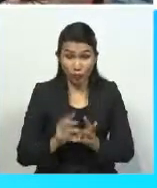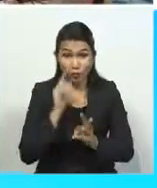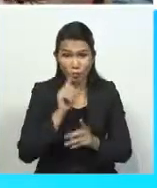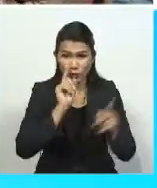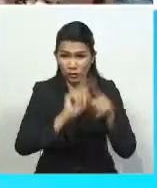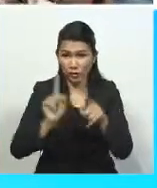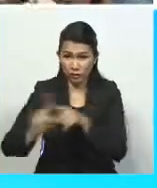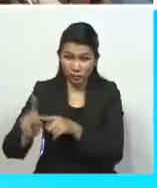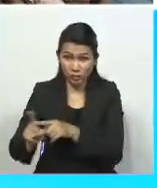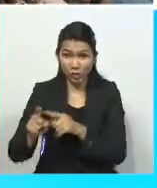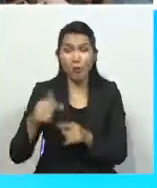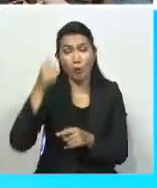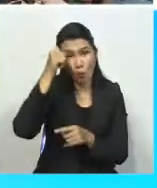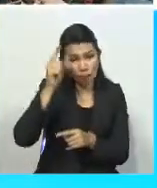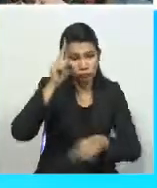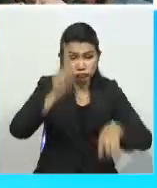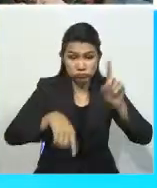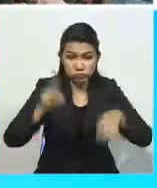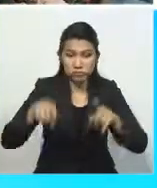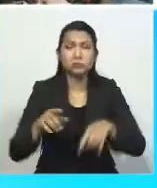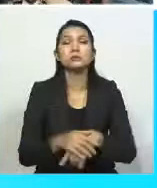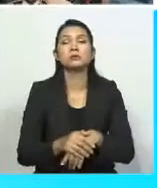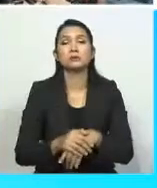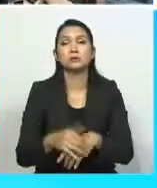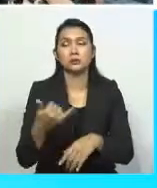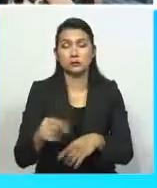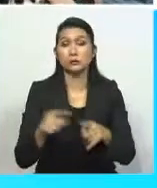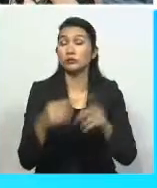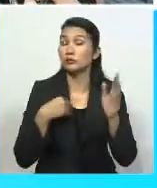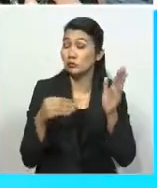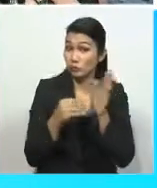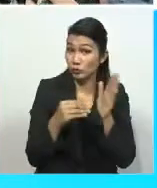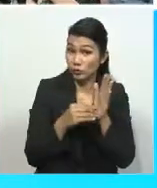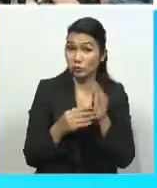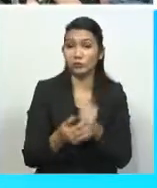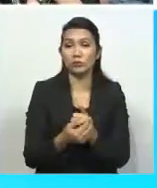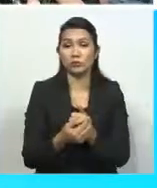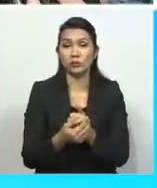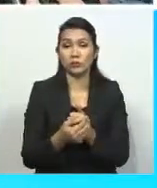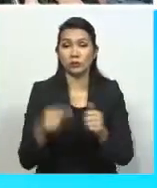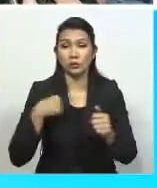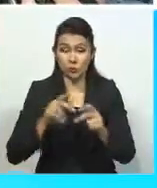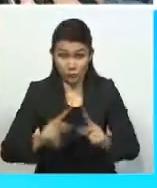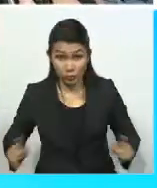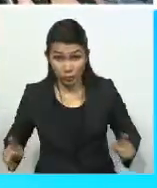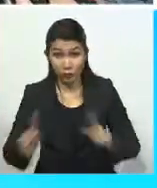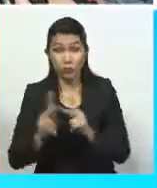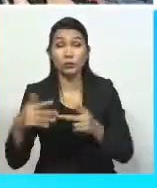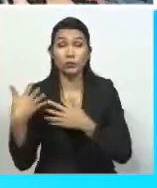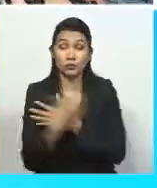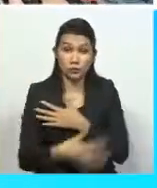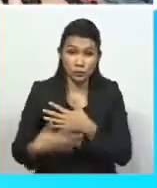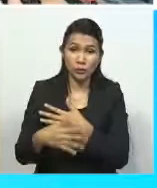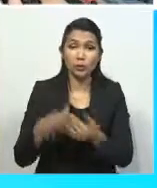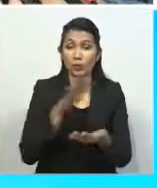มีความแตกต่างกันในแต่ละวันเพราะฉะนั้นตรงนี้เองทางกทม.เองนะครับกับทางกระทรวงสาธารณสุขนะครับและ